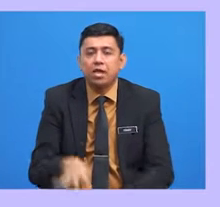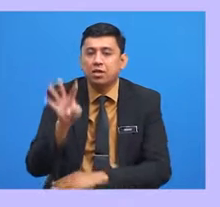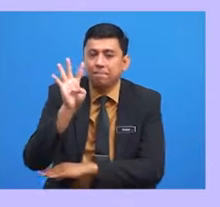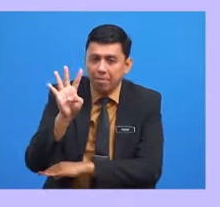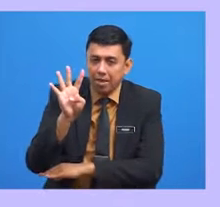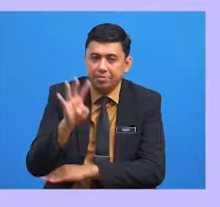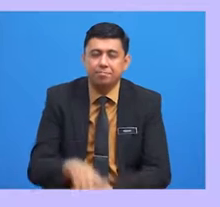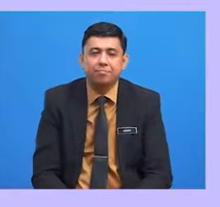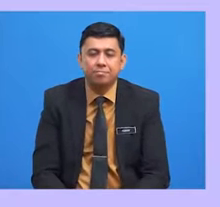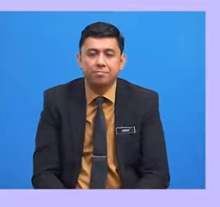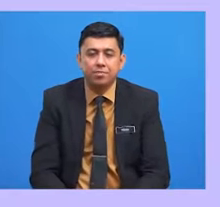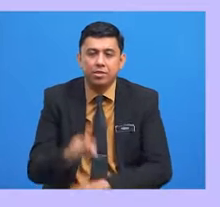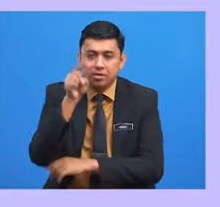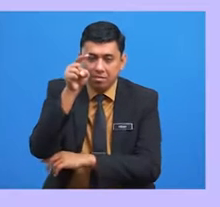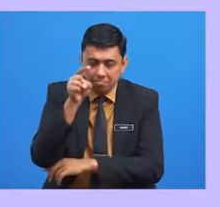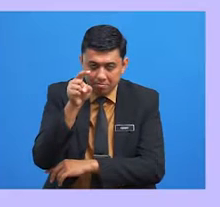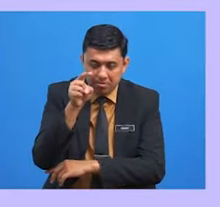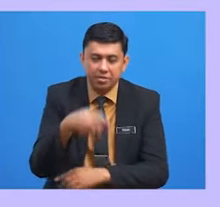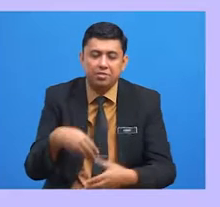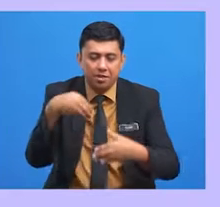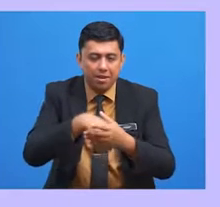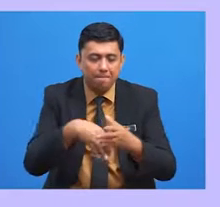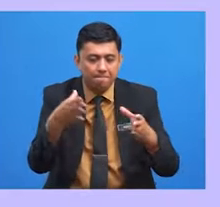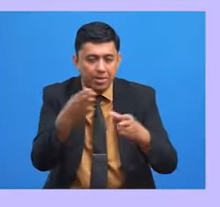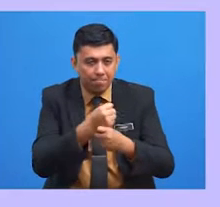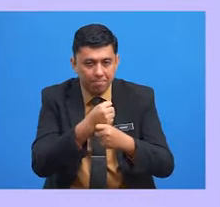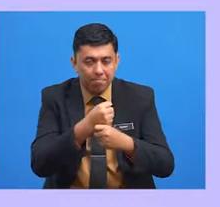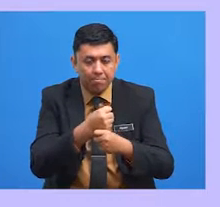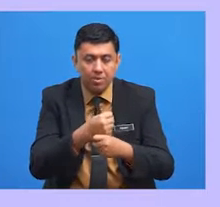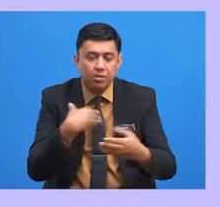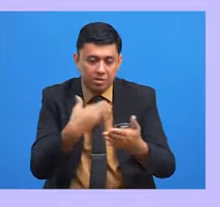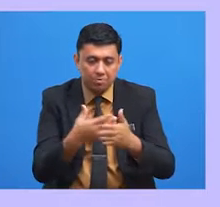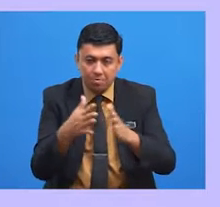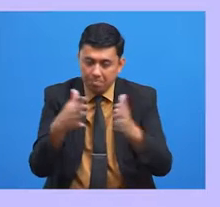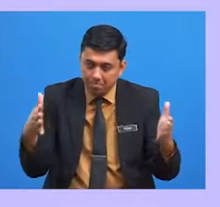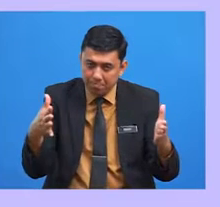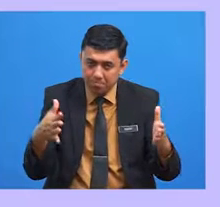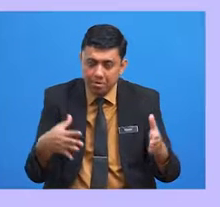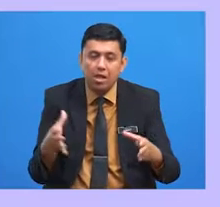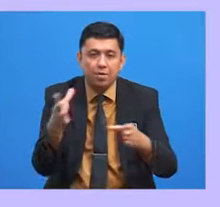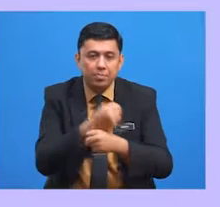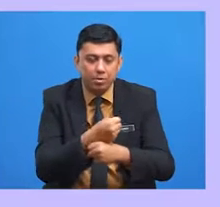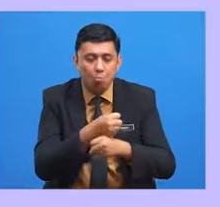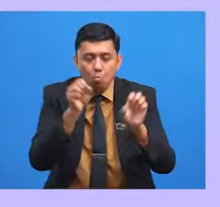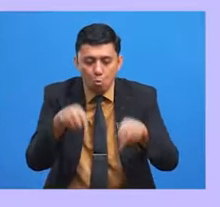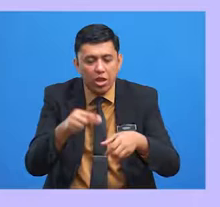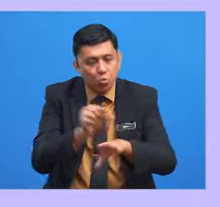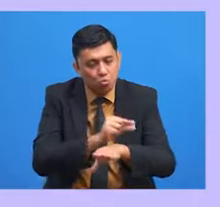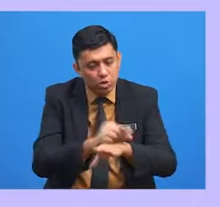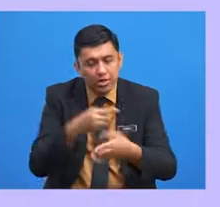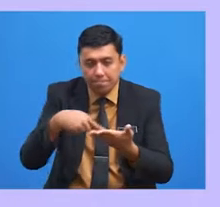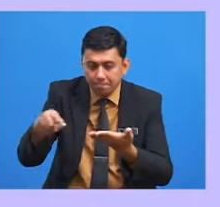Yang keempat, nisbah perbelanjaan dalam pendapatan. Semakin besar pendapatan boleh guna